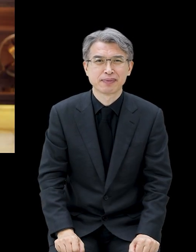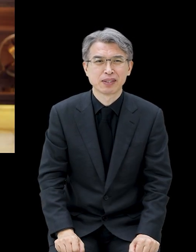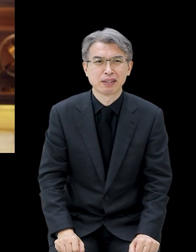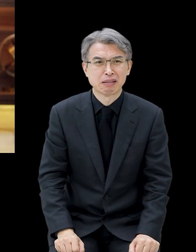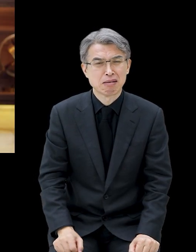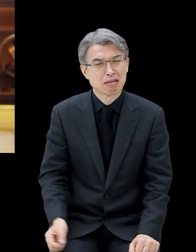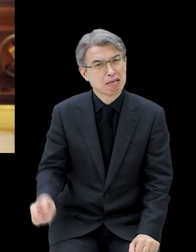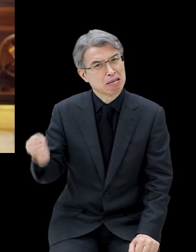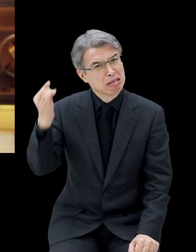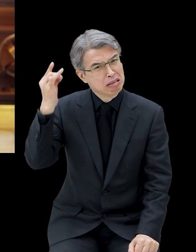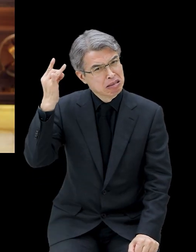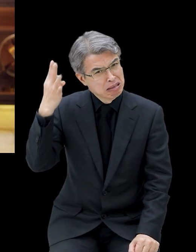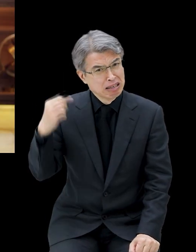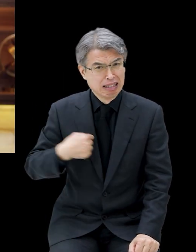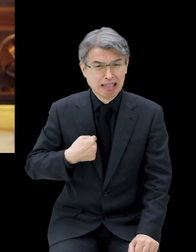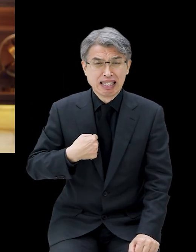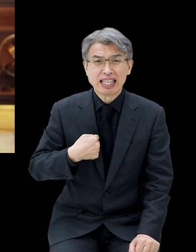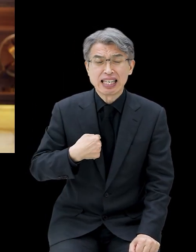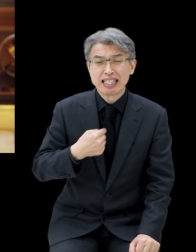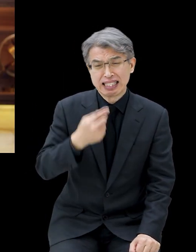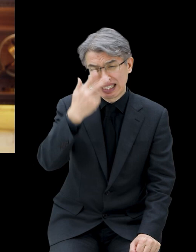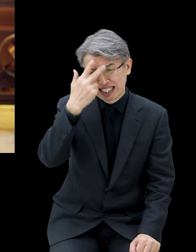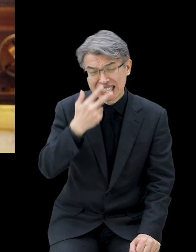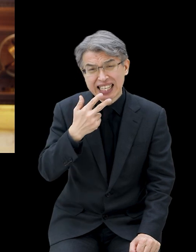네, 원래는 시각장애인이